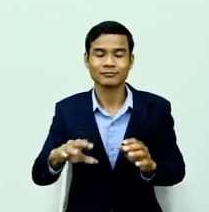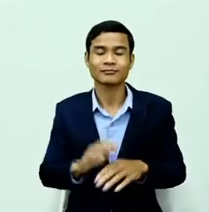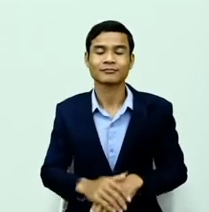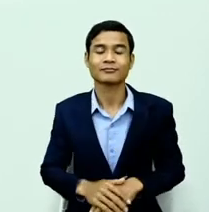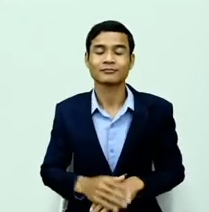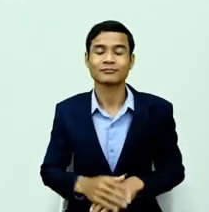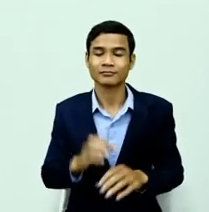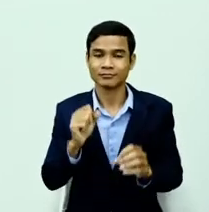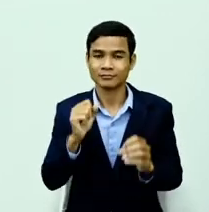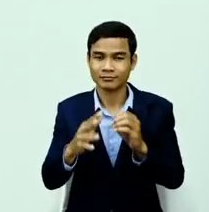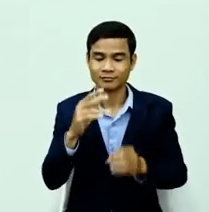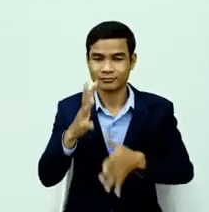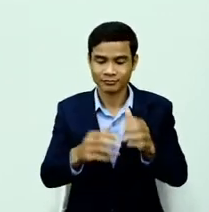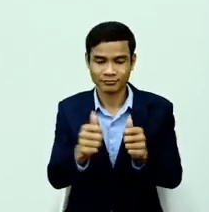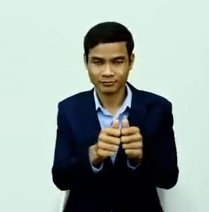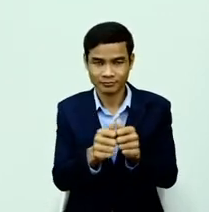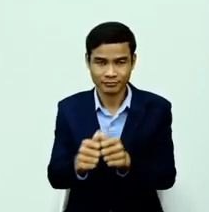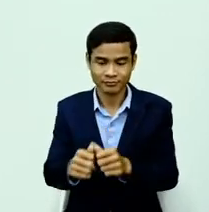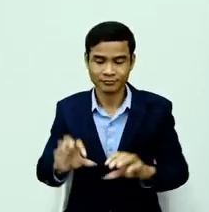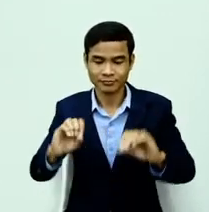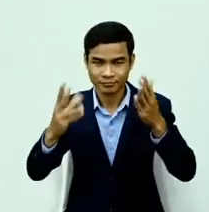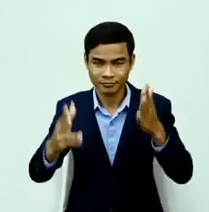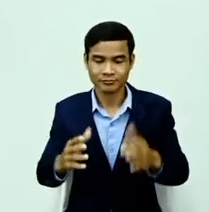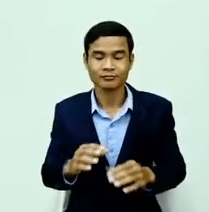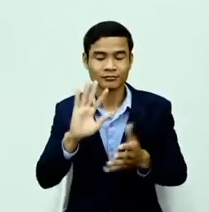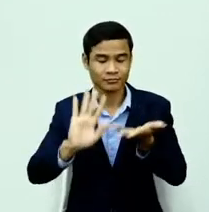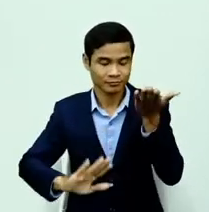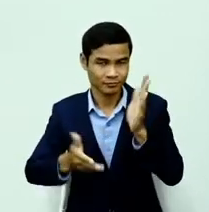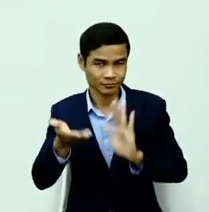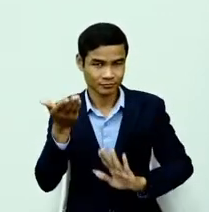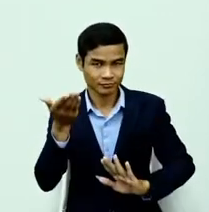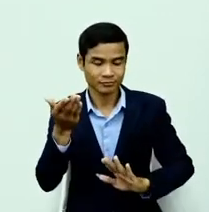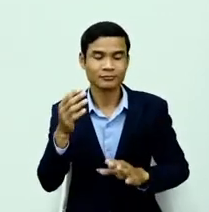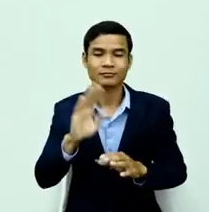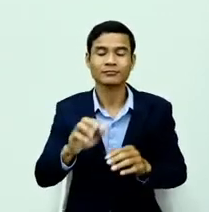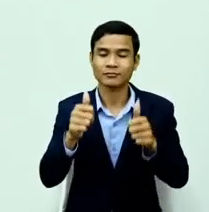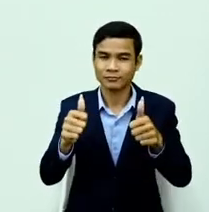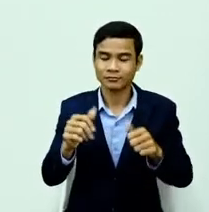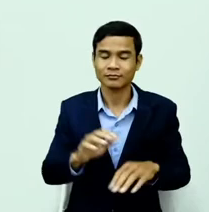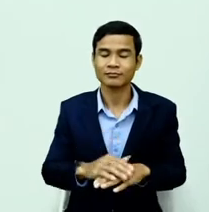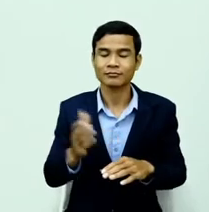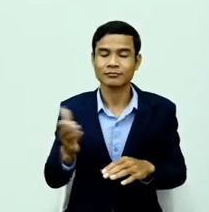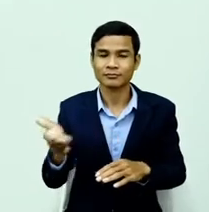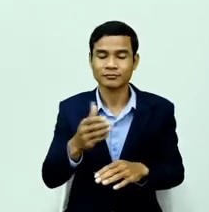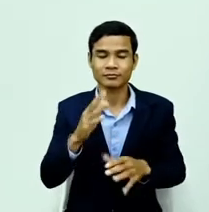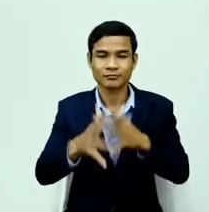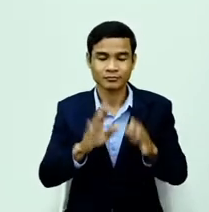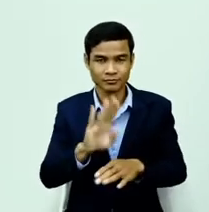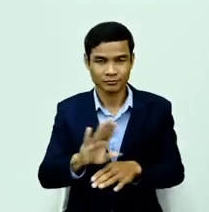chắp đám bầm lơ rộm chùm mũi nè kru rộm chà là ở mên tên ta bầm lơ đây kru nè